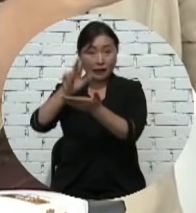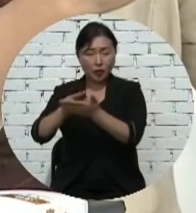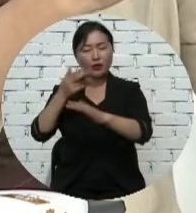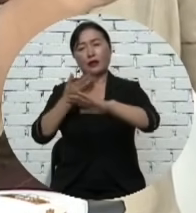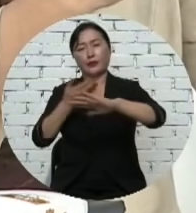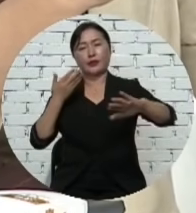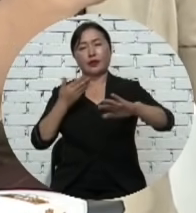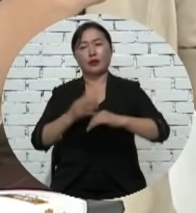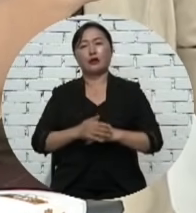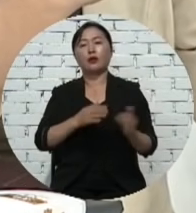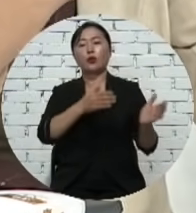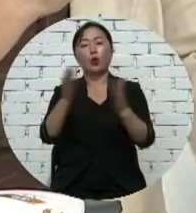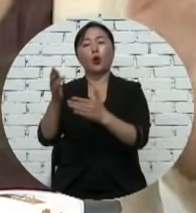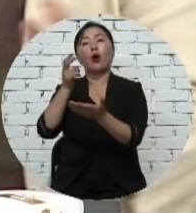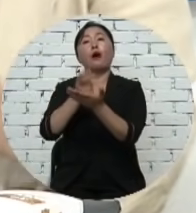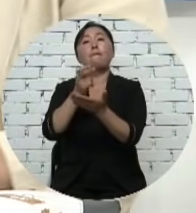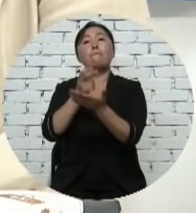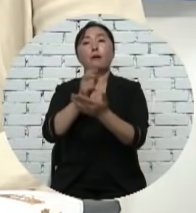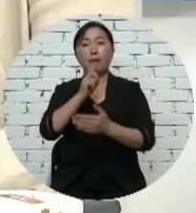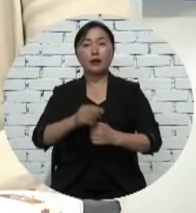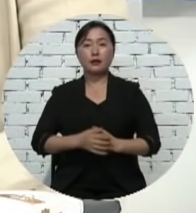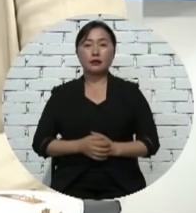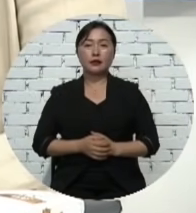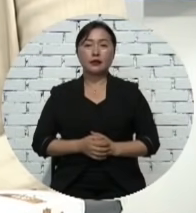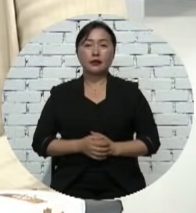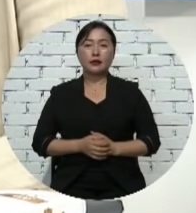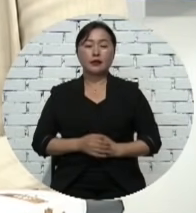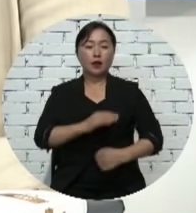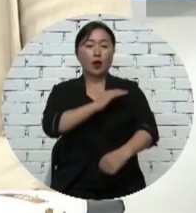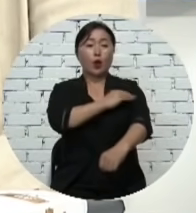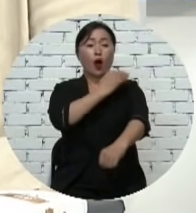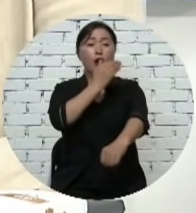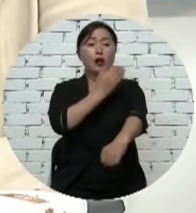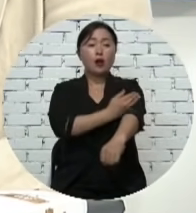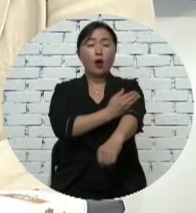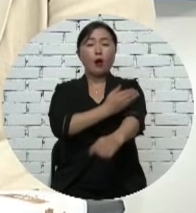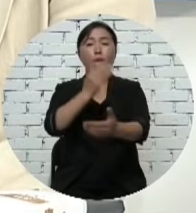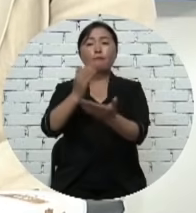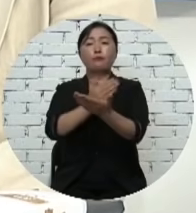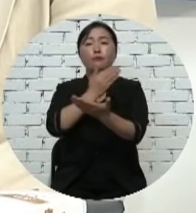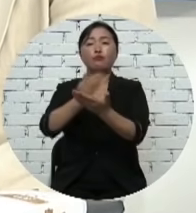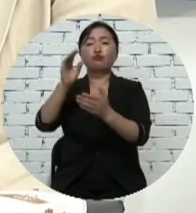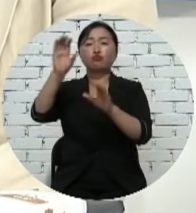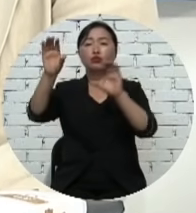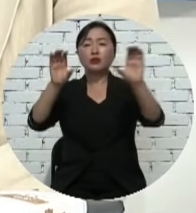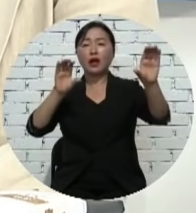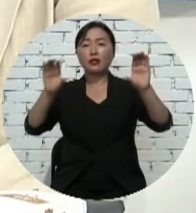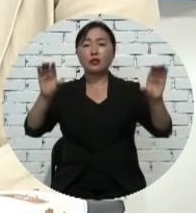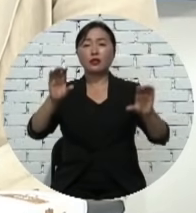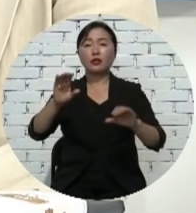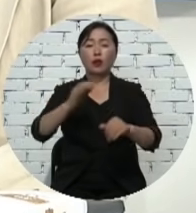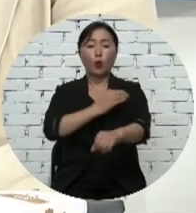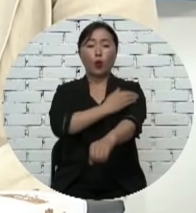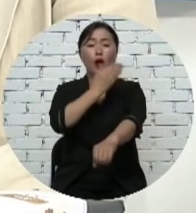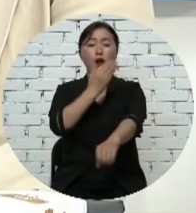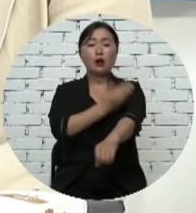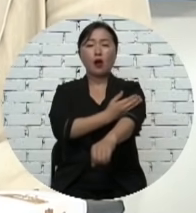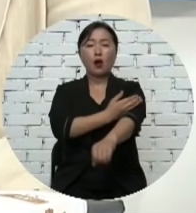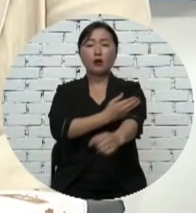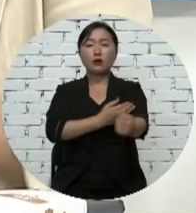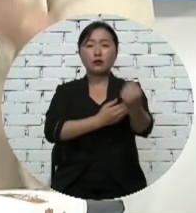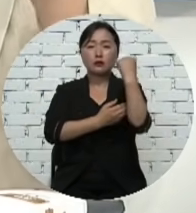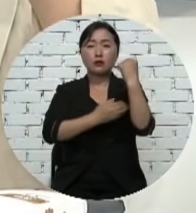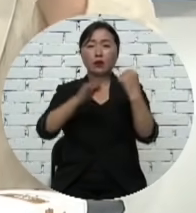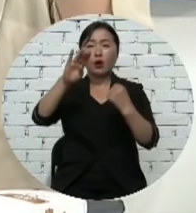얘기가 나왔으니까 그것만 하나 하고요. 네. 권력 분산형으로 하겠다 그랬어요. 통치 구조를.